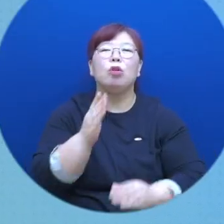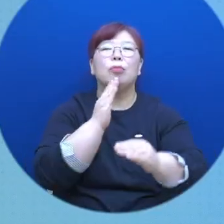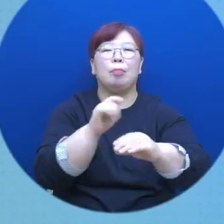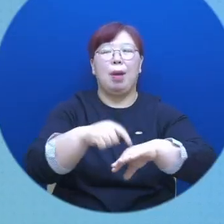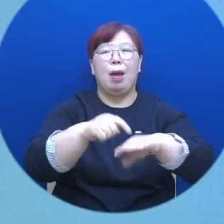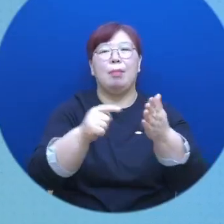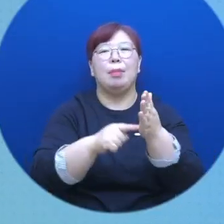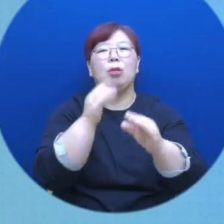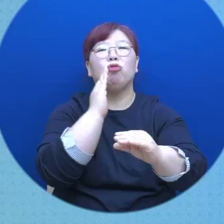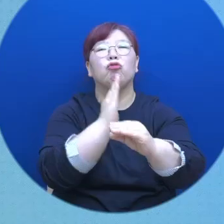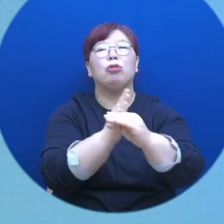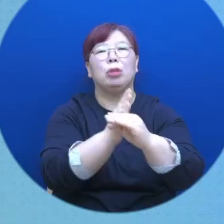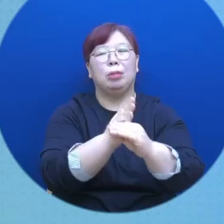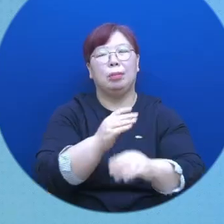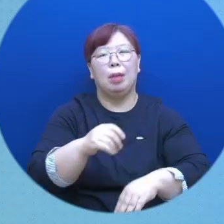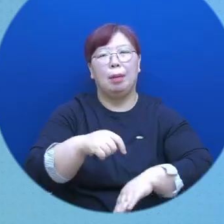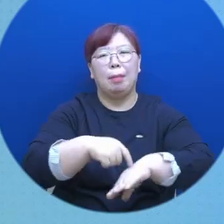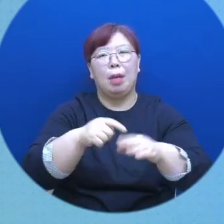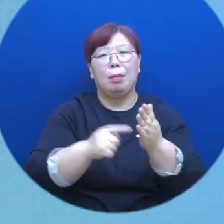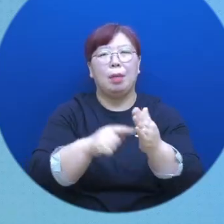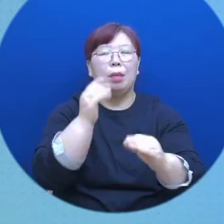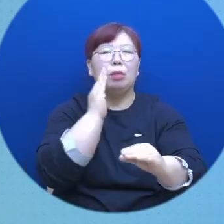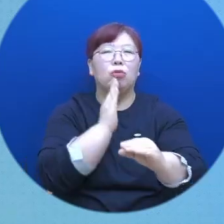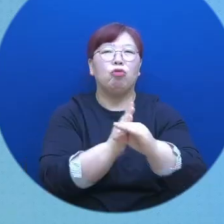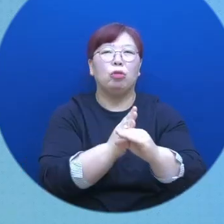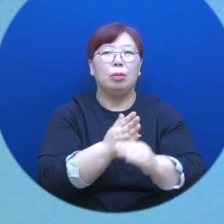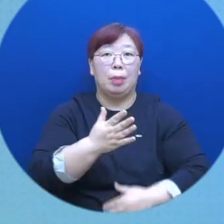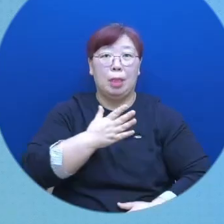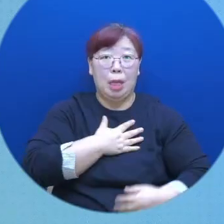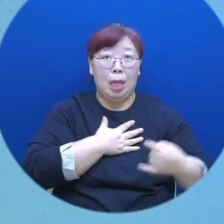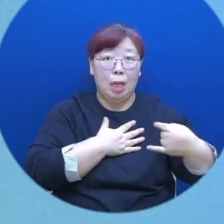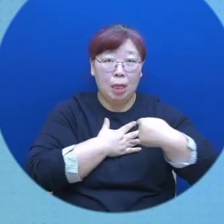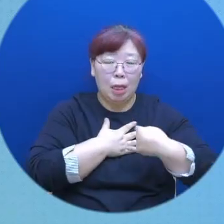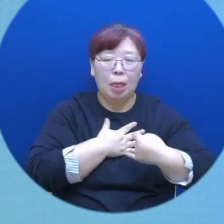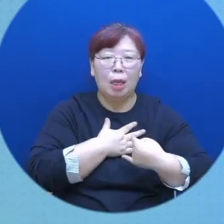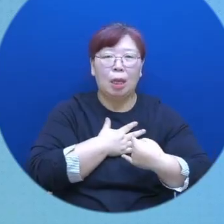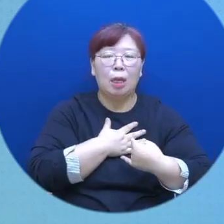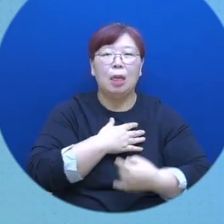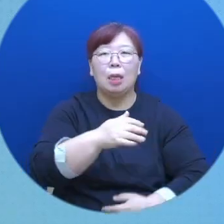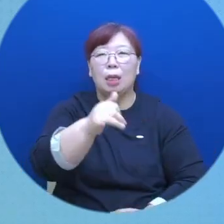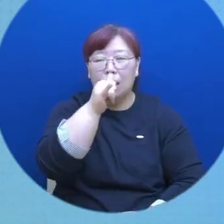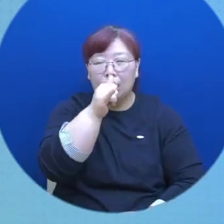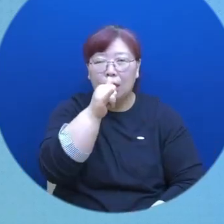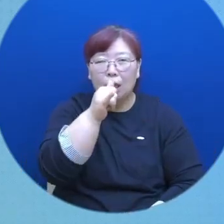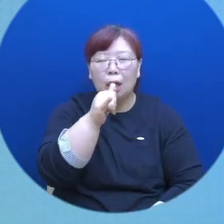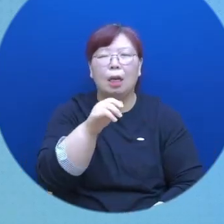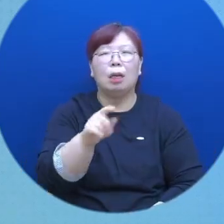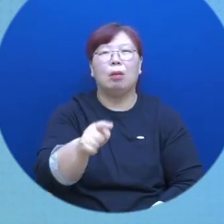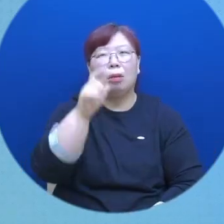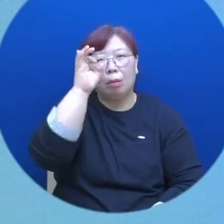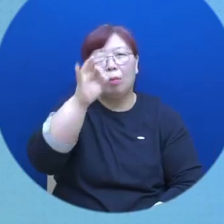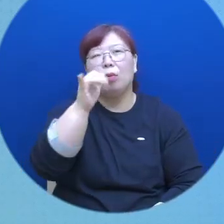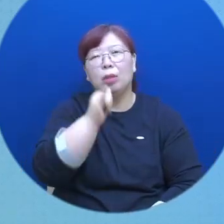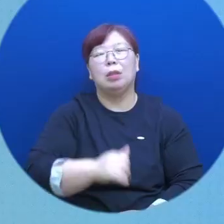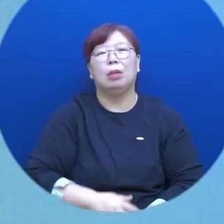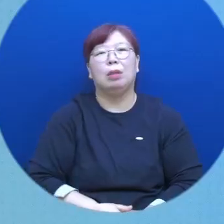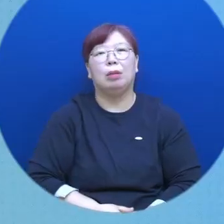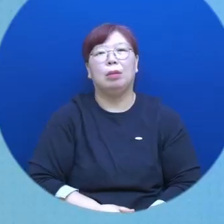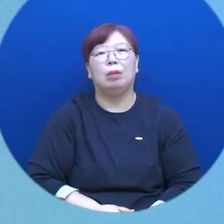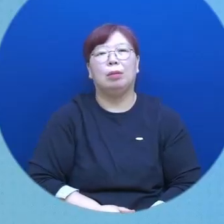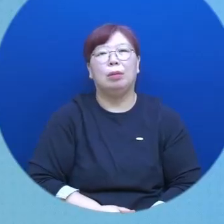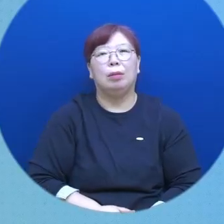본다. 너희들의 마음의 중심이 나에게 이루고 있느냐 이걸 보고 있다라고 말하고 있는